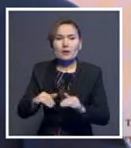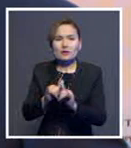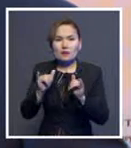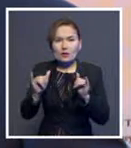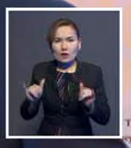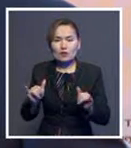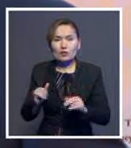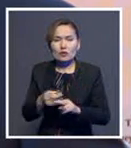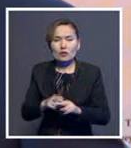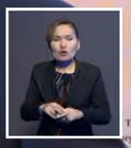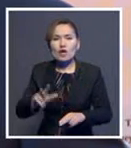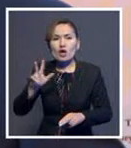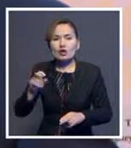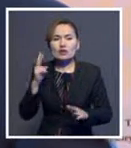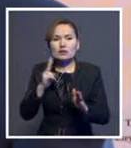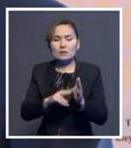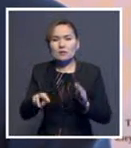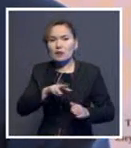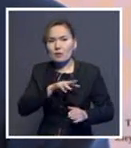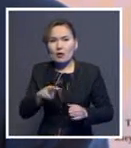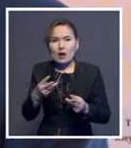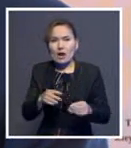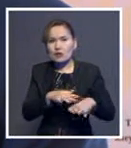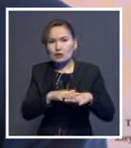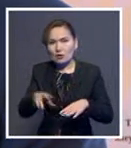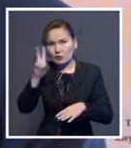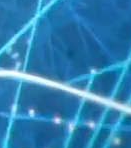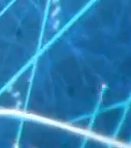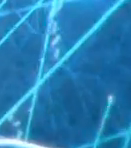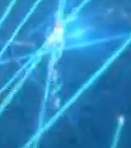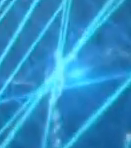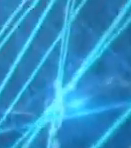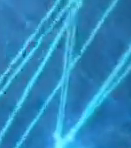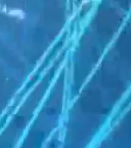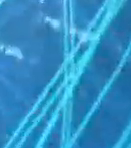379.9 миллион теңге субсидияға берілді.